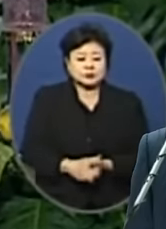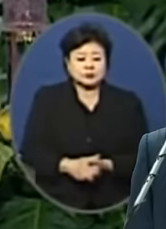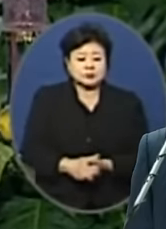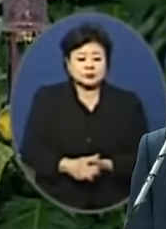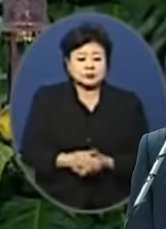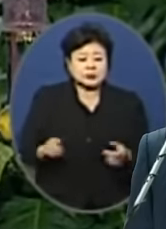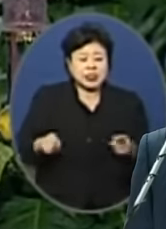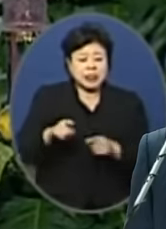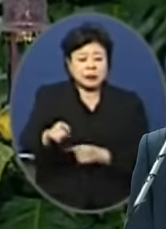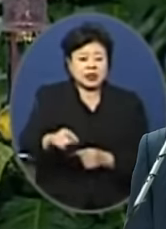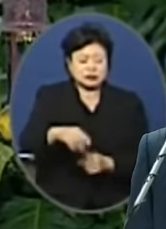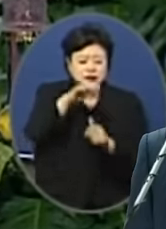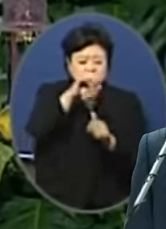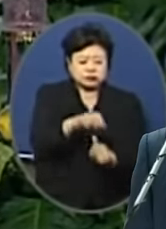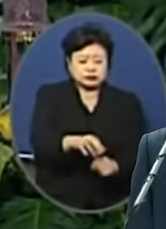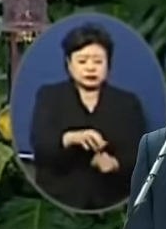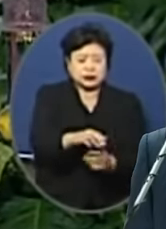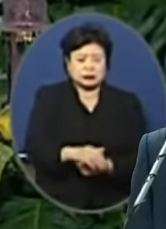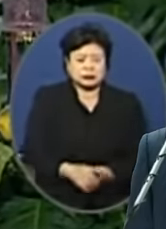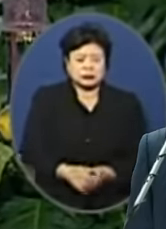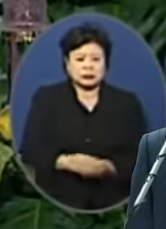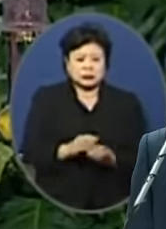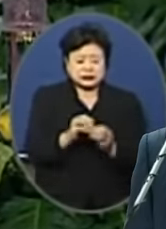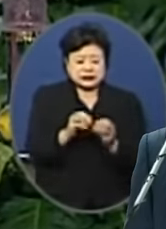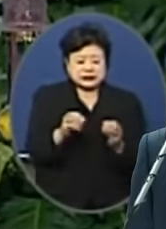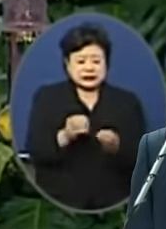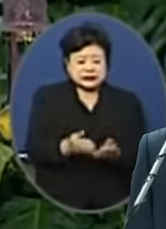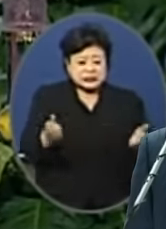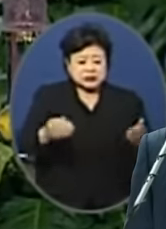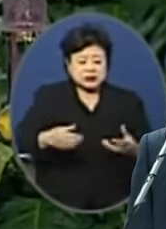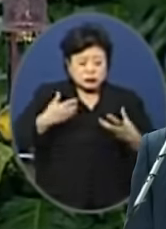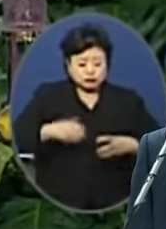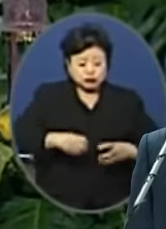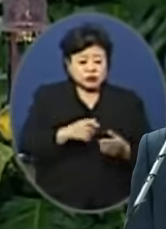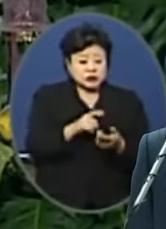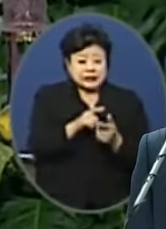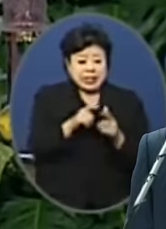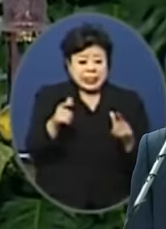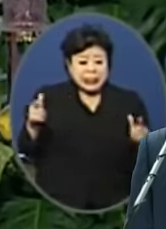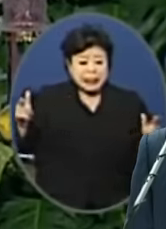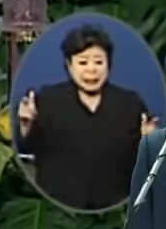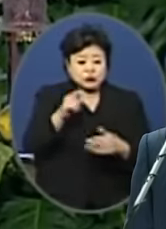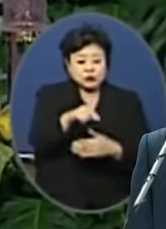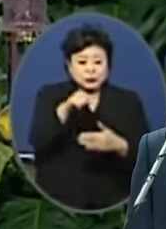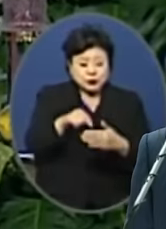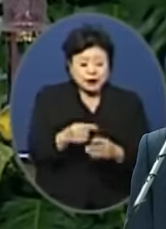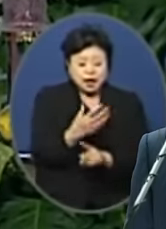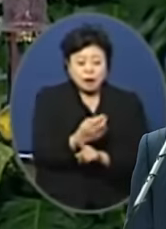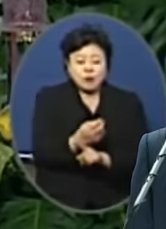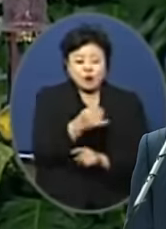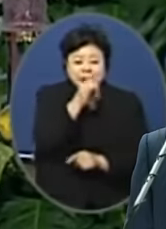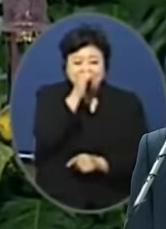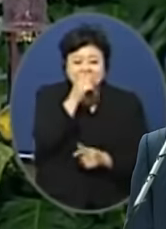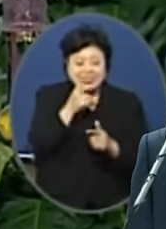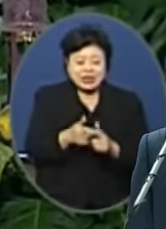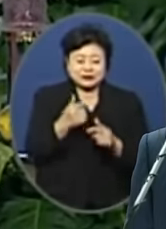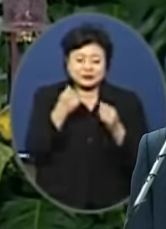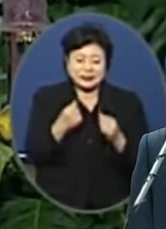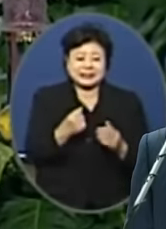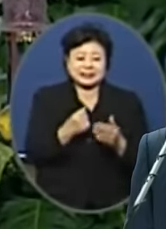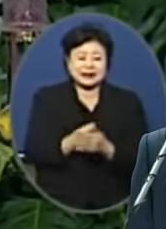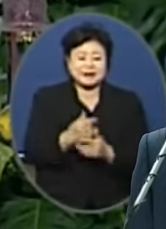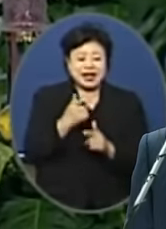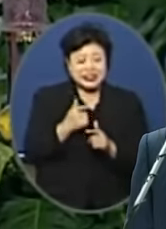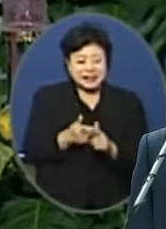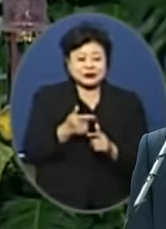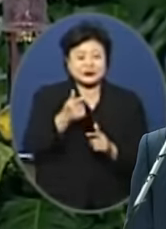사방에서 압력을 당해도 질그릇은 우리가 부서지지 않는다는 것입니다. 우리 속에 보배이신 예수가 계시고 그